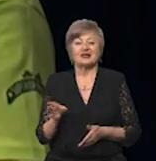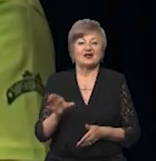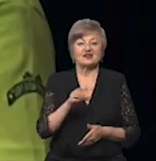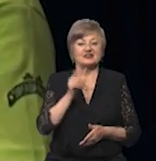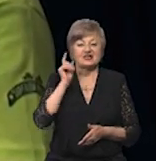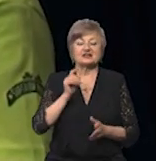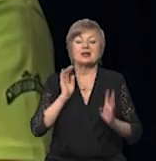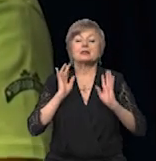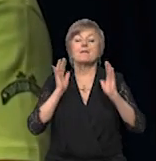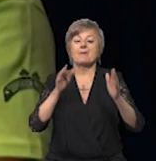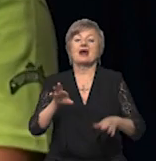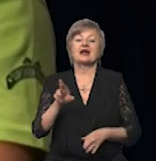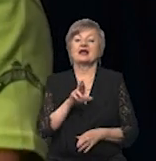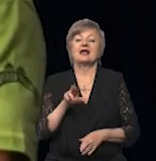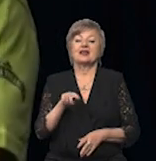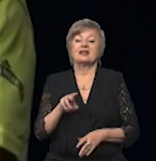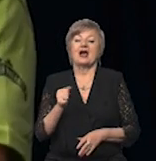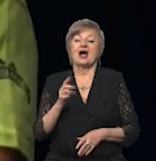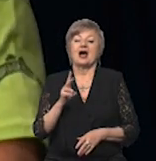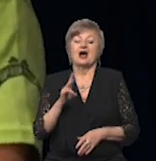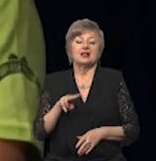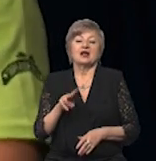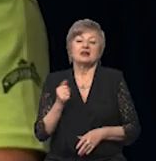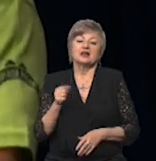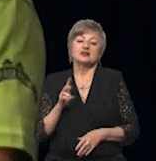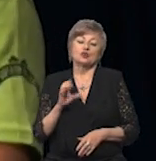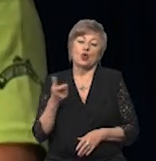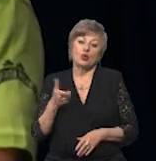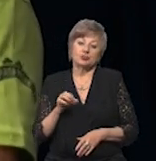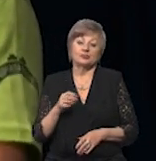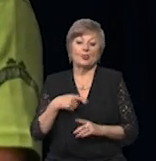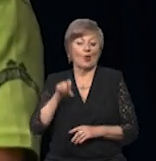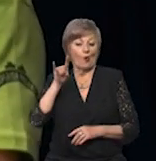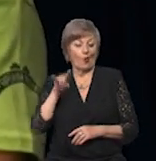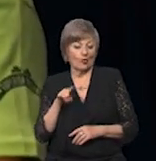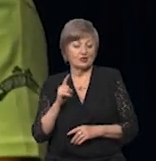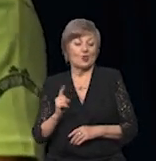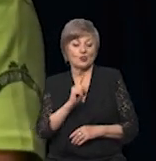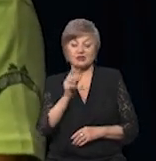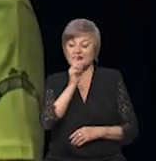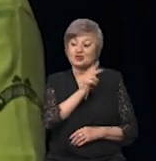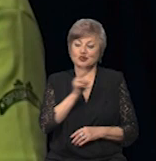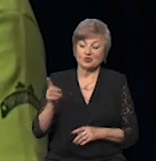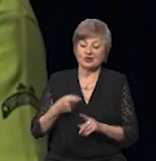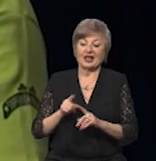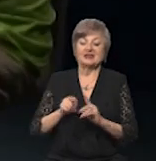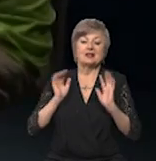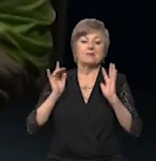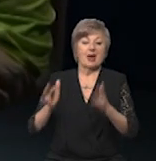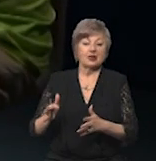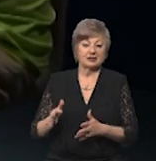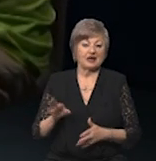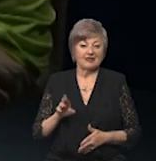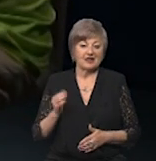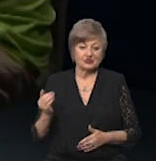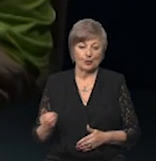парк Єланського, погибший, знищений. Ну, от це окна музею дивляться на цей знищений парк. Дякую